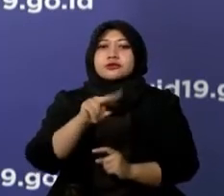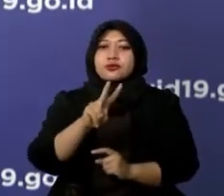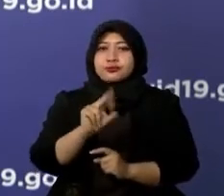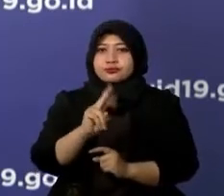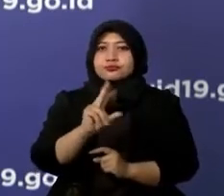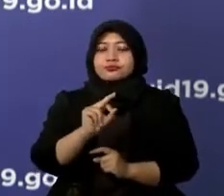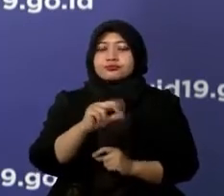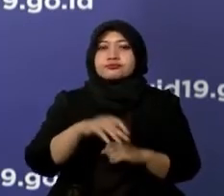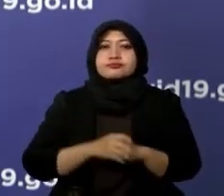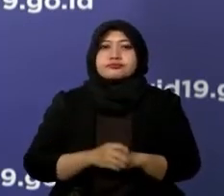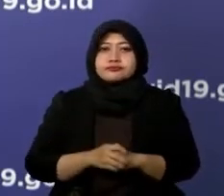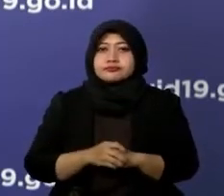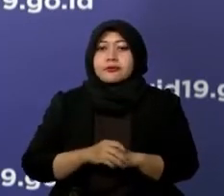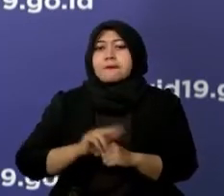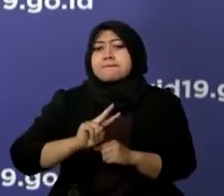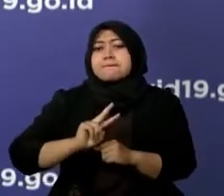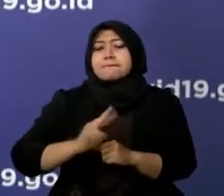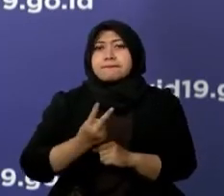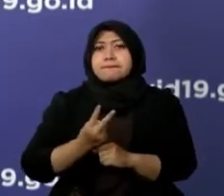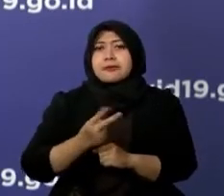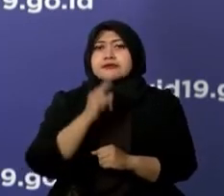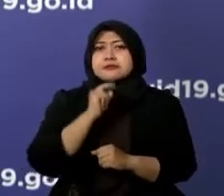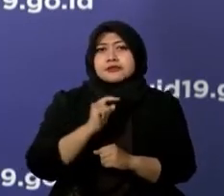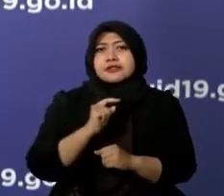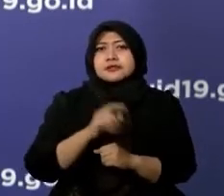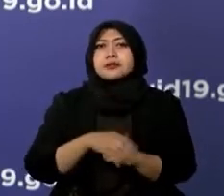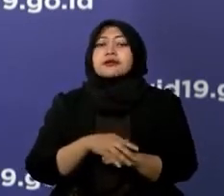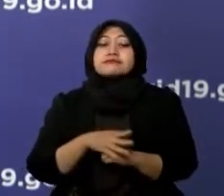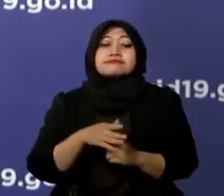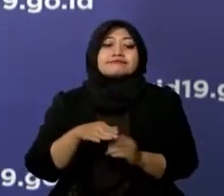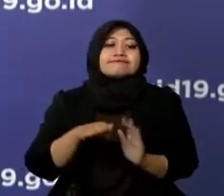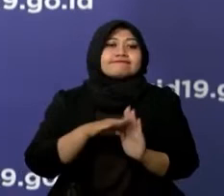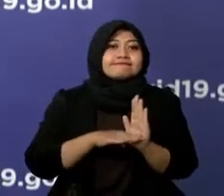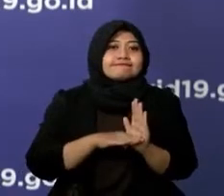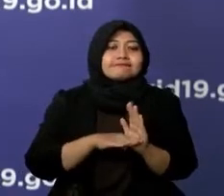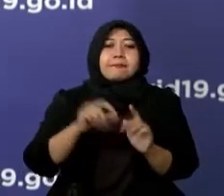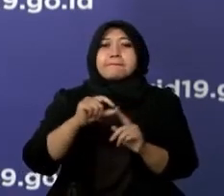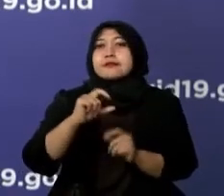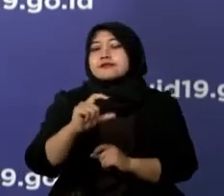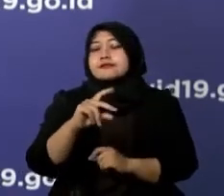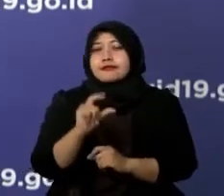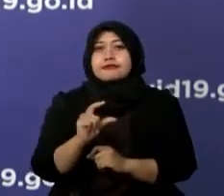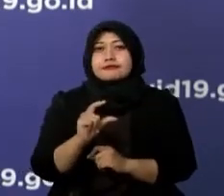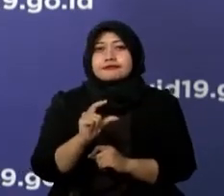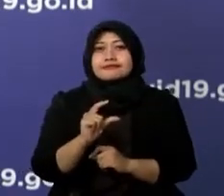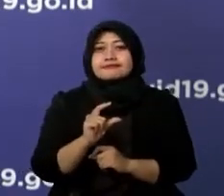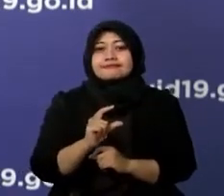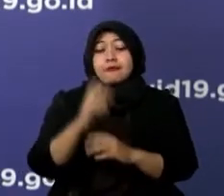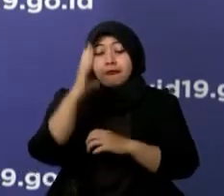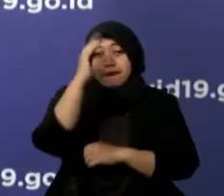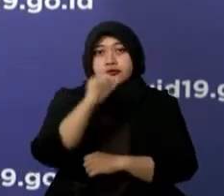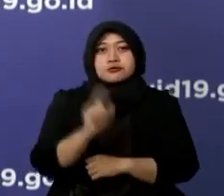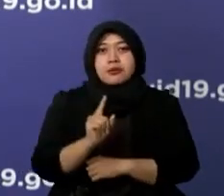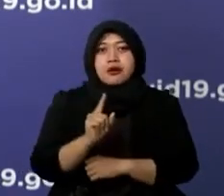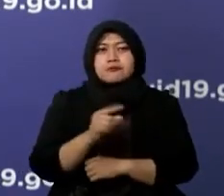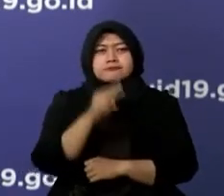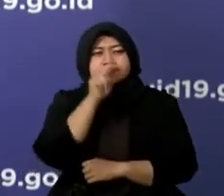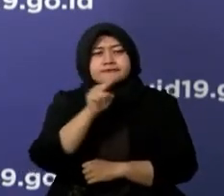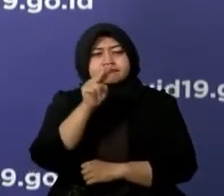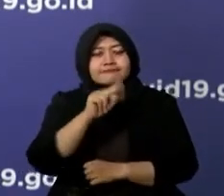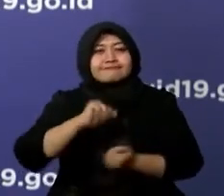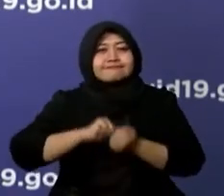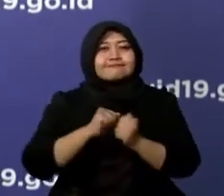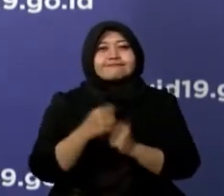2020. Beberapa perubahan yang terjadi seperti dalam tata laksana PCR test lebih difokuskan untuk menjaring kasus